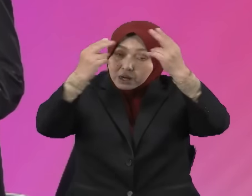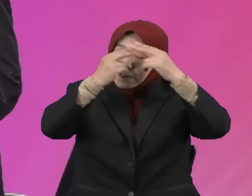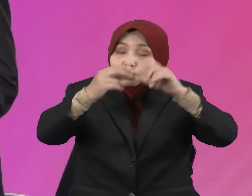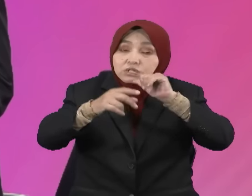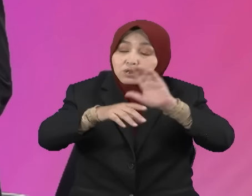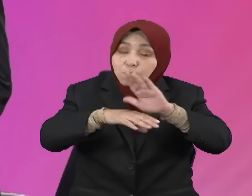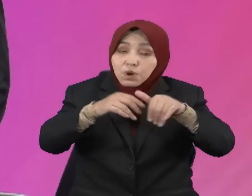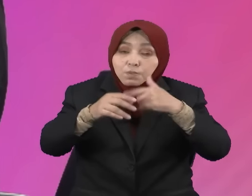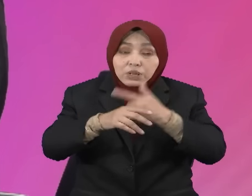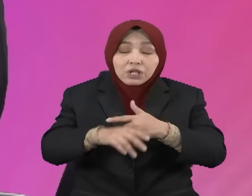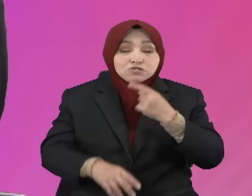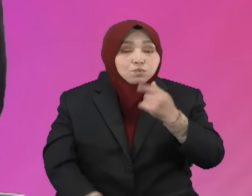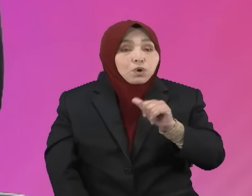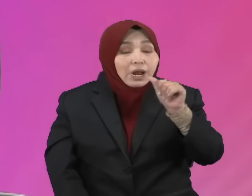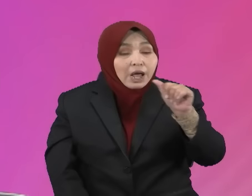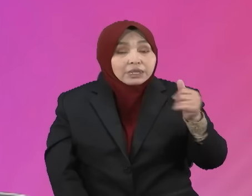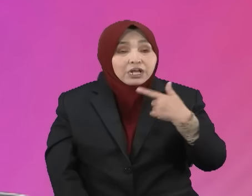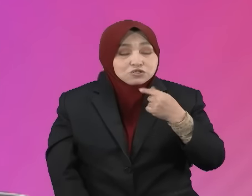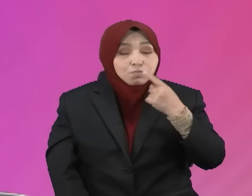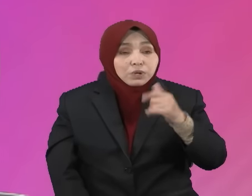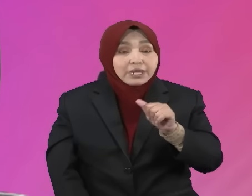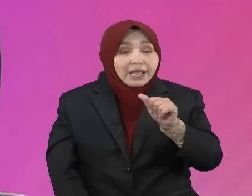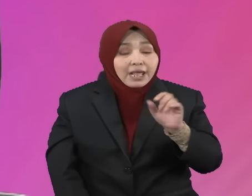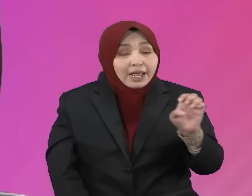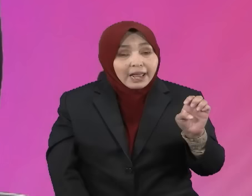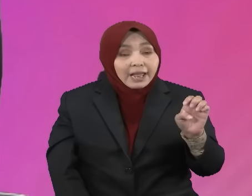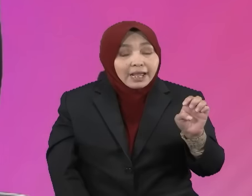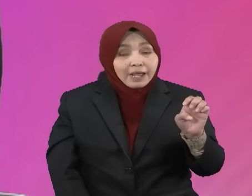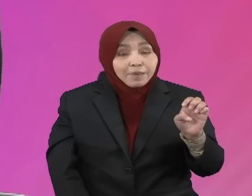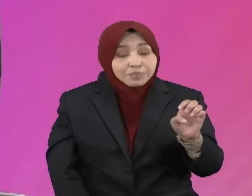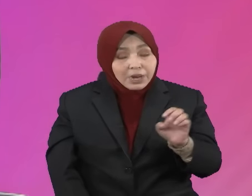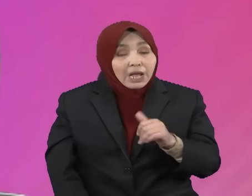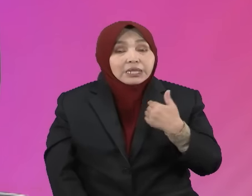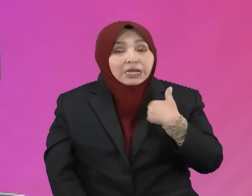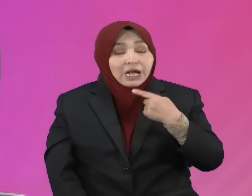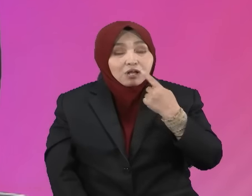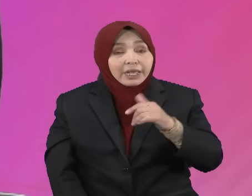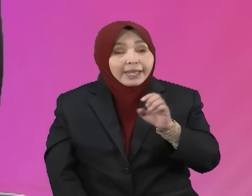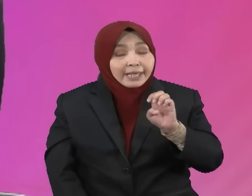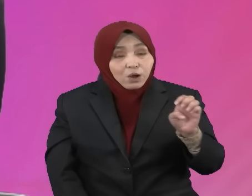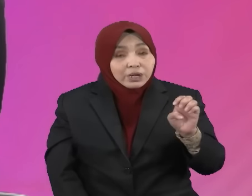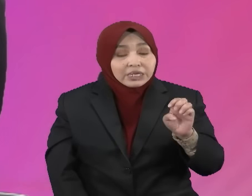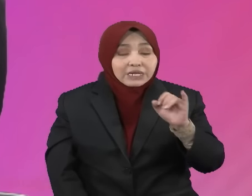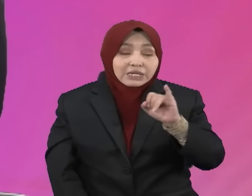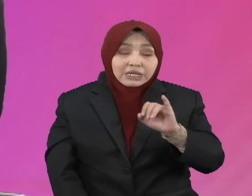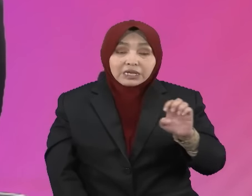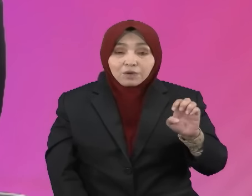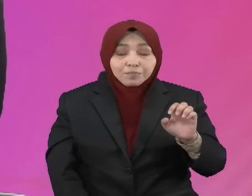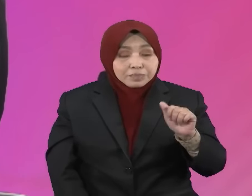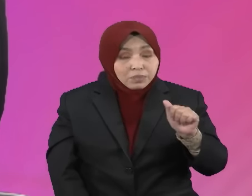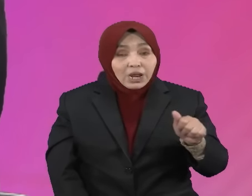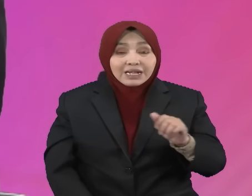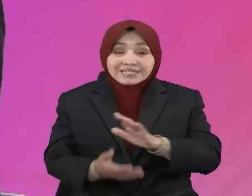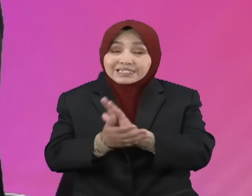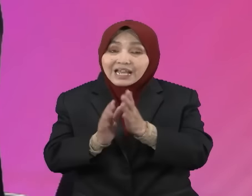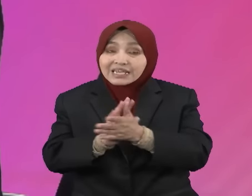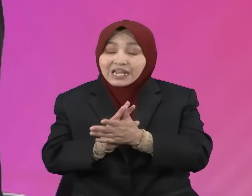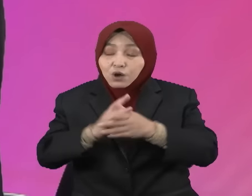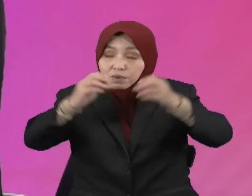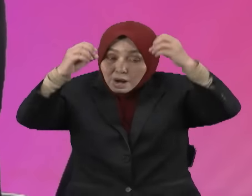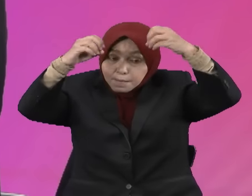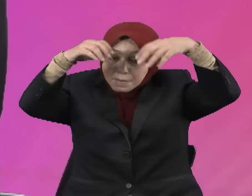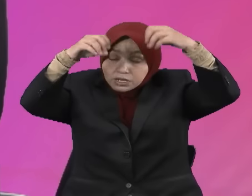boleh sebut a, ada yang sebut a dia e. Ha, ada yang e dia e terus. Jadi